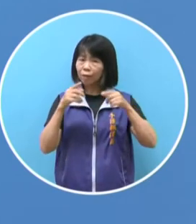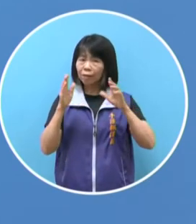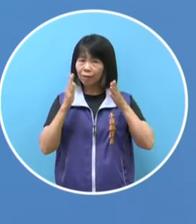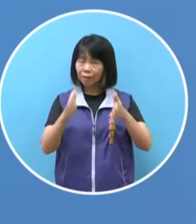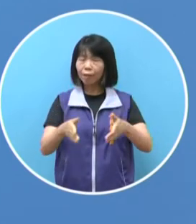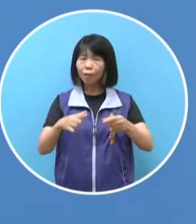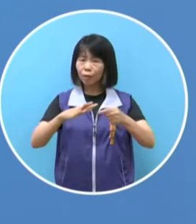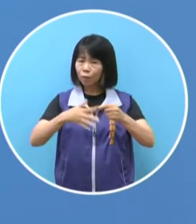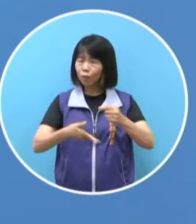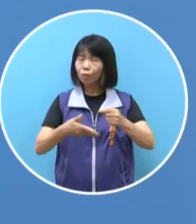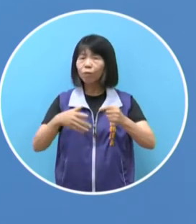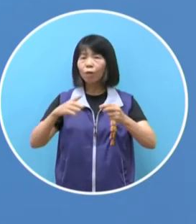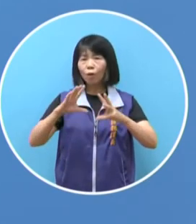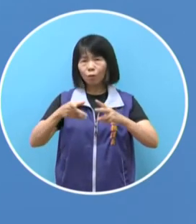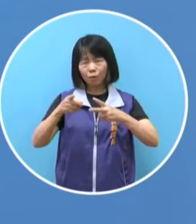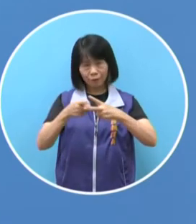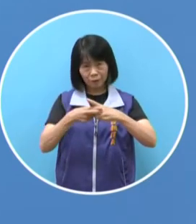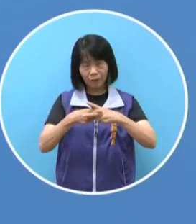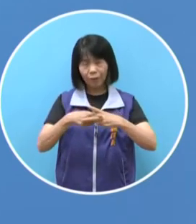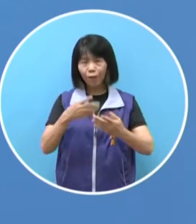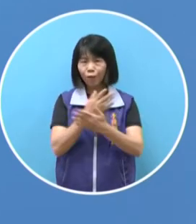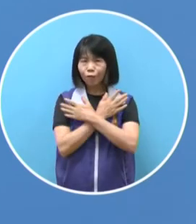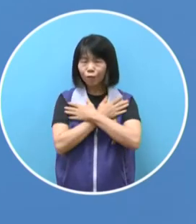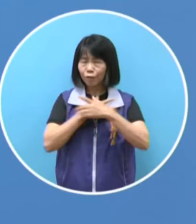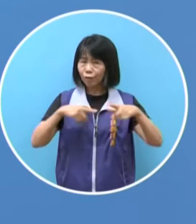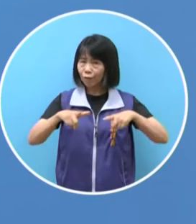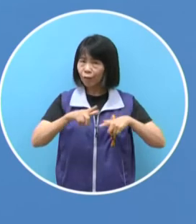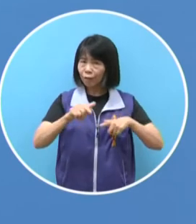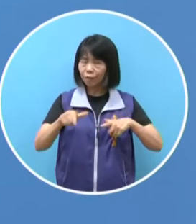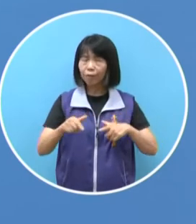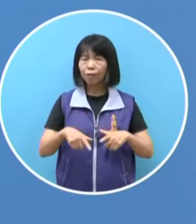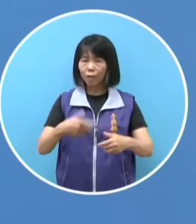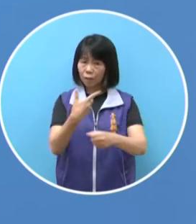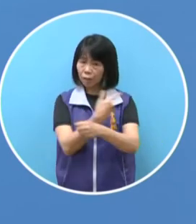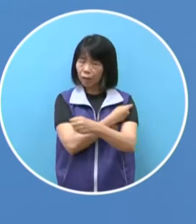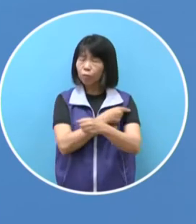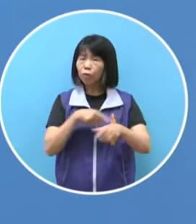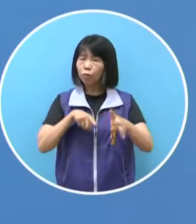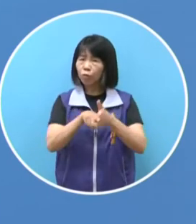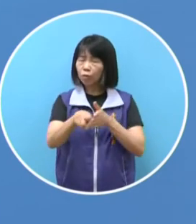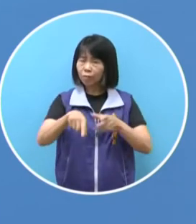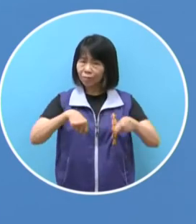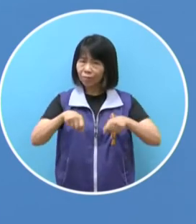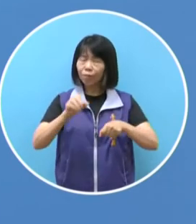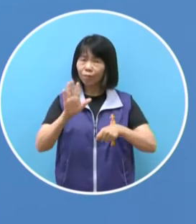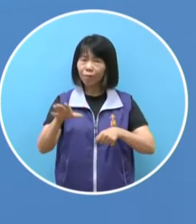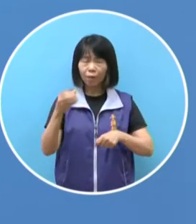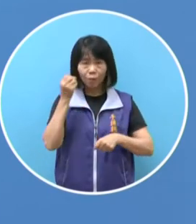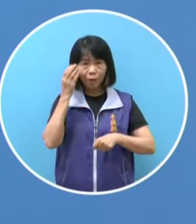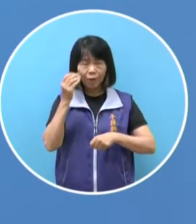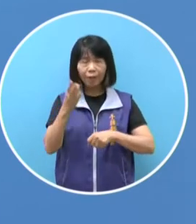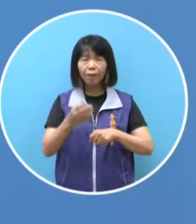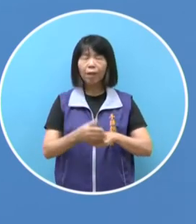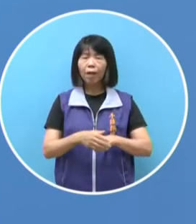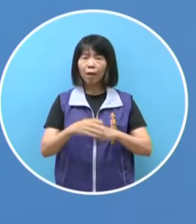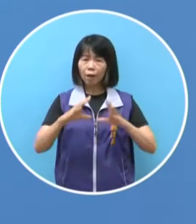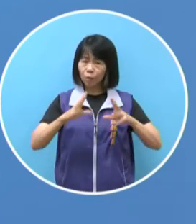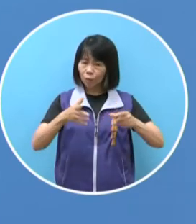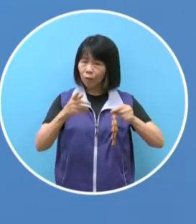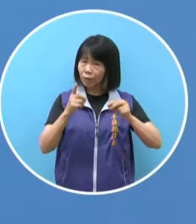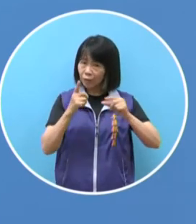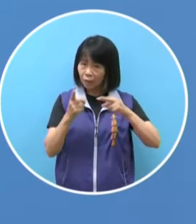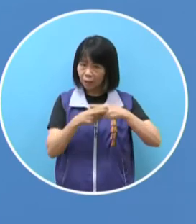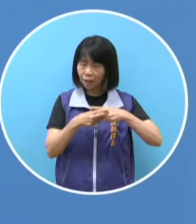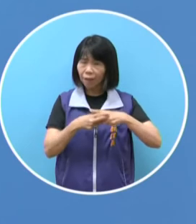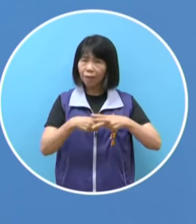小、幼教的老师都有做疫苗接种的专案。那我们花莲县国小跟学前教师的疫苗接种的